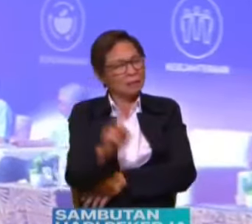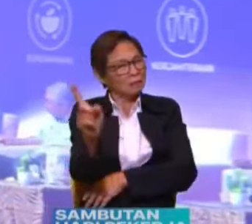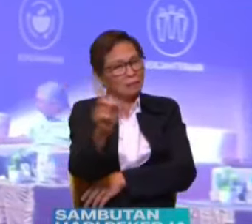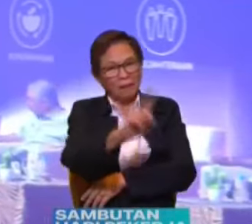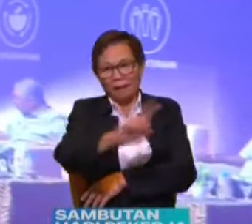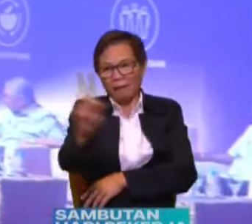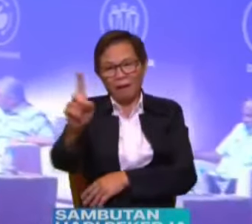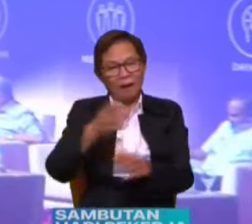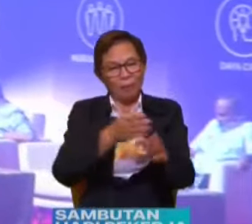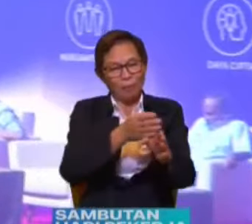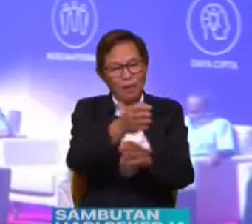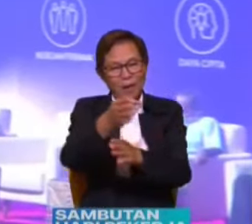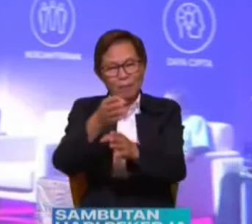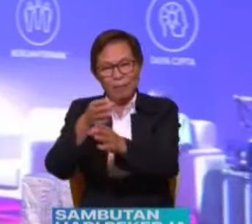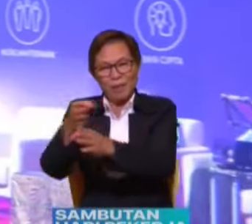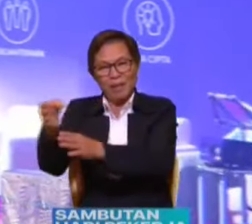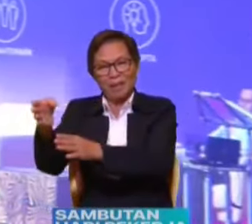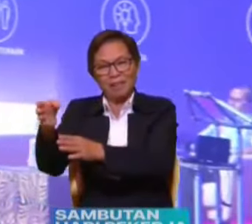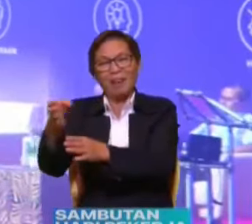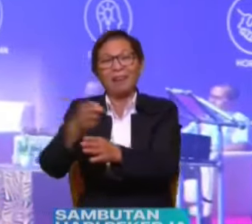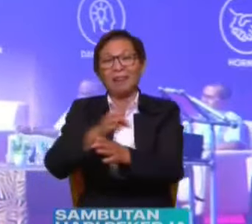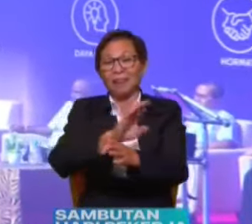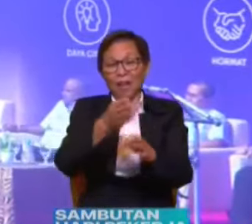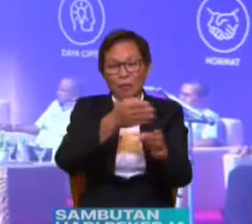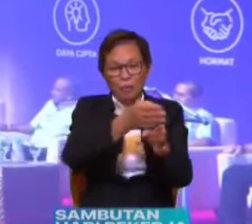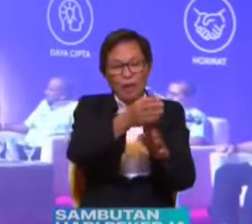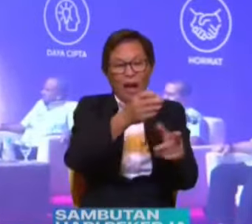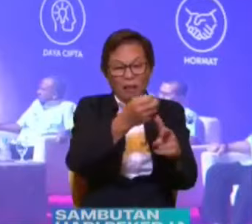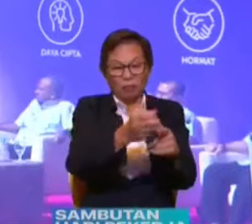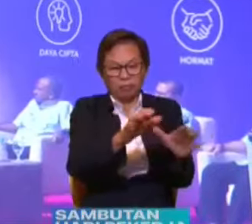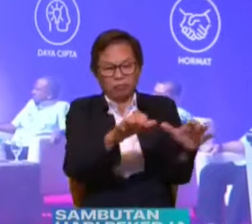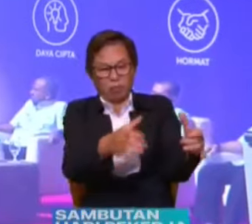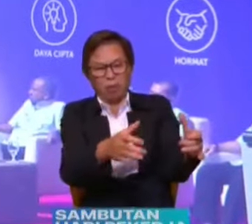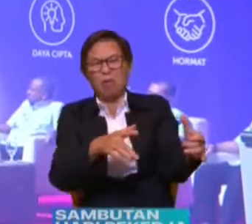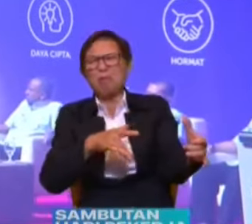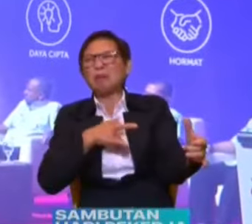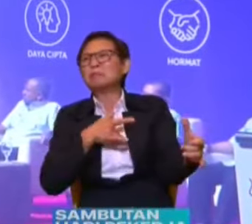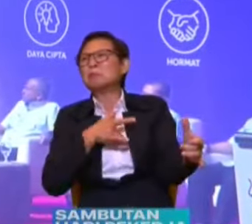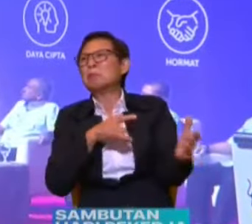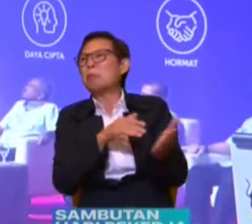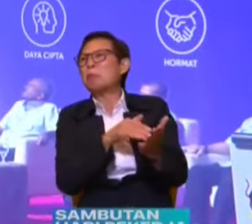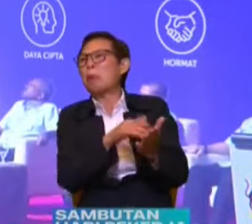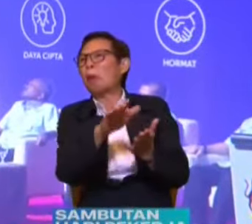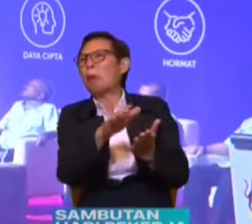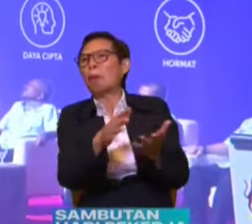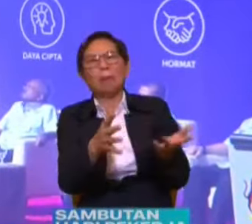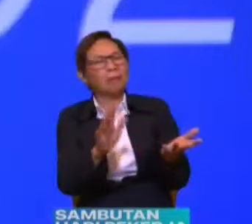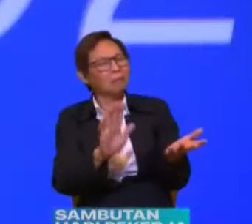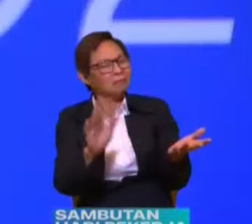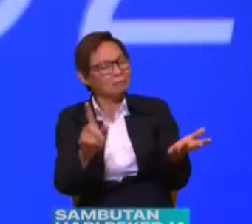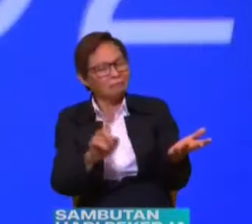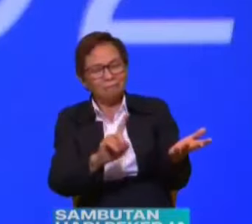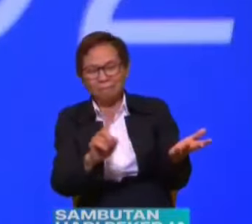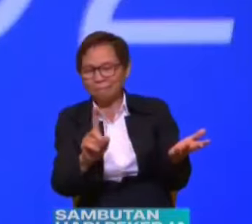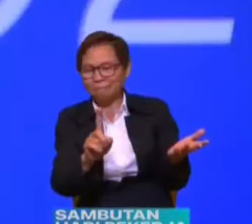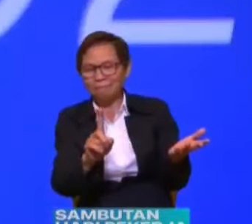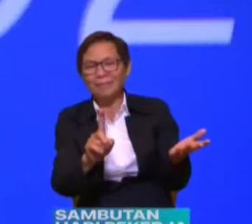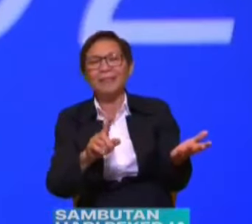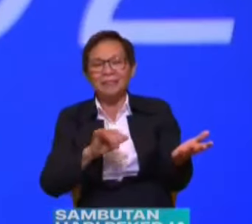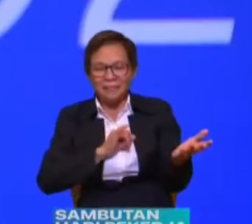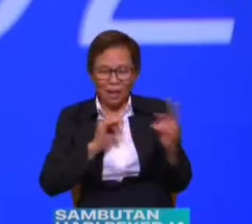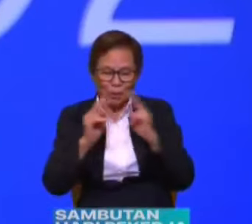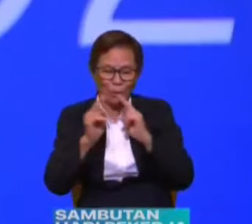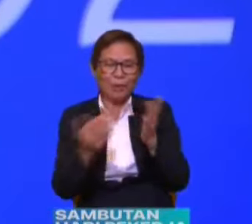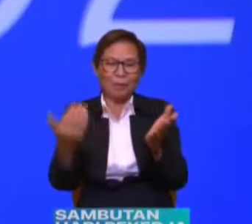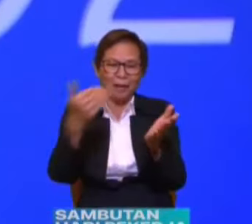mana-mana bidang ataupun kelompok yang merasa tersisih dan tertinggal. Jadi saya ucap sekali